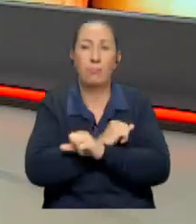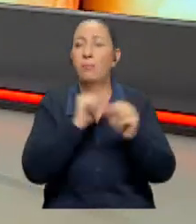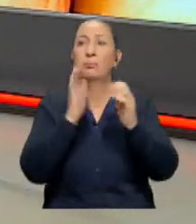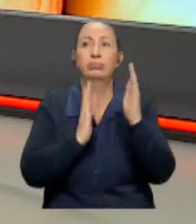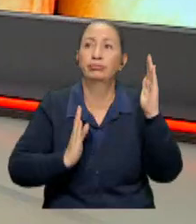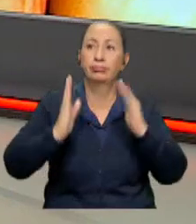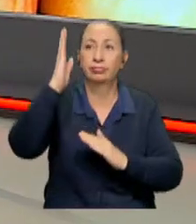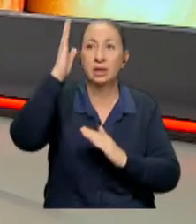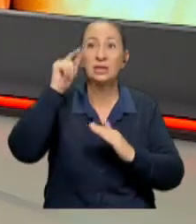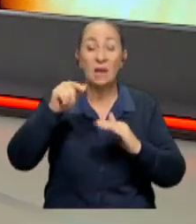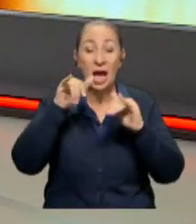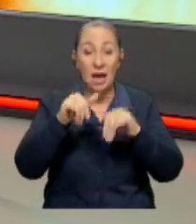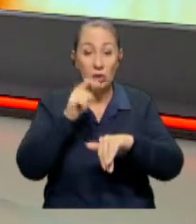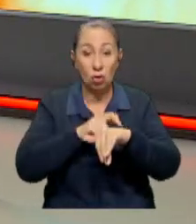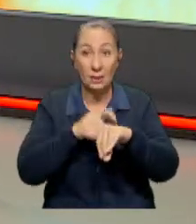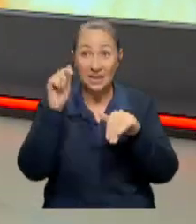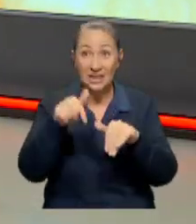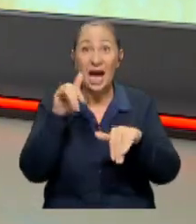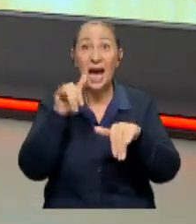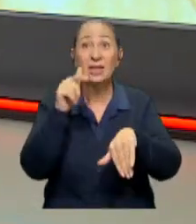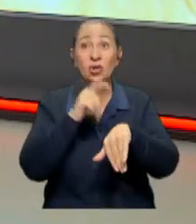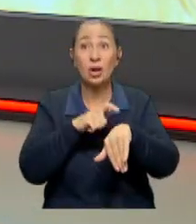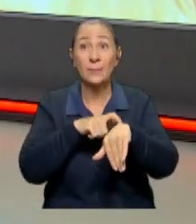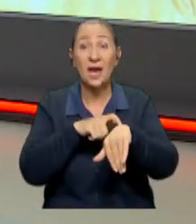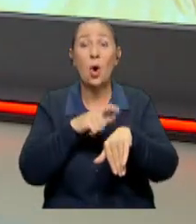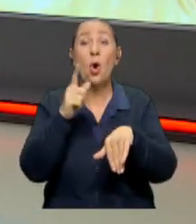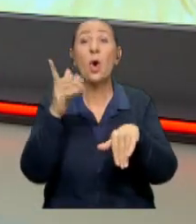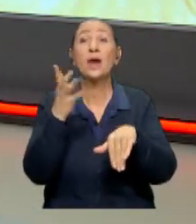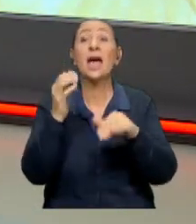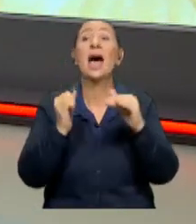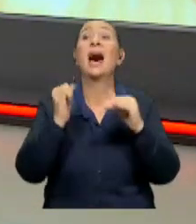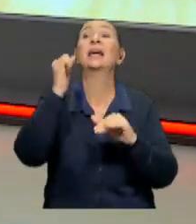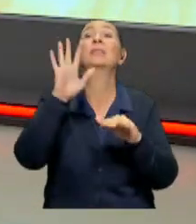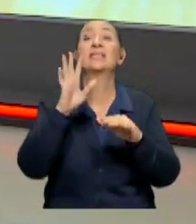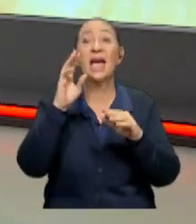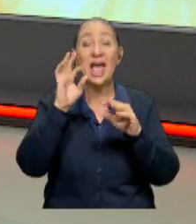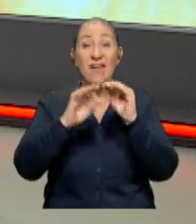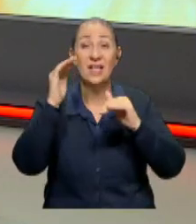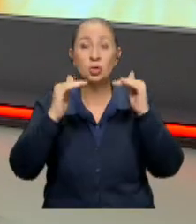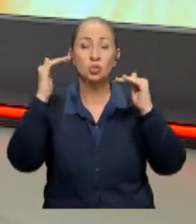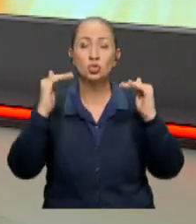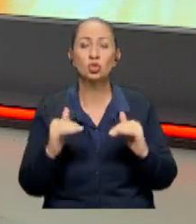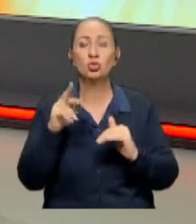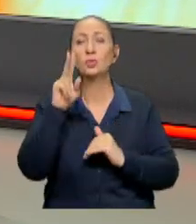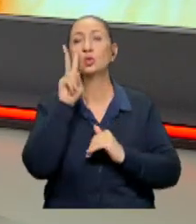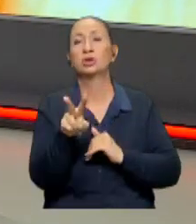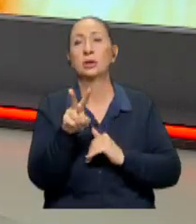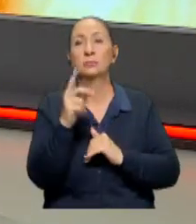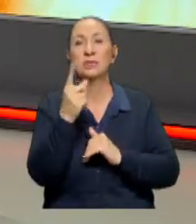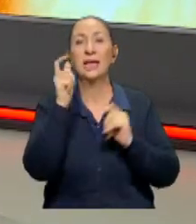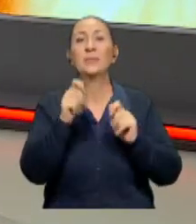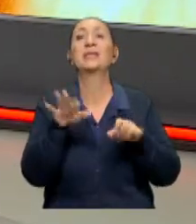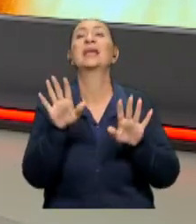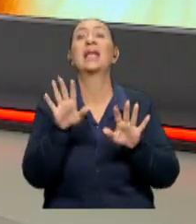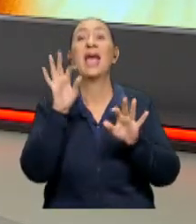kadar geldi. Şimdi aynı döneme geleceğiz. Aynı dönemde o kadar artmazsa enflasyon düşüyormuş gibi görünecek. Bir şey